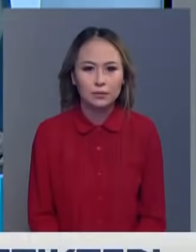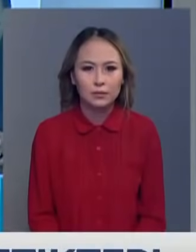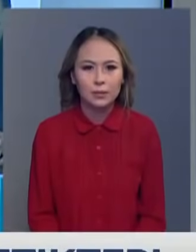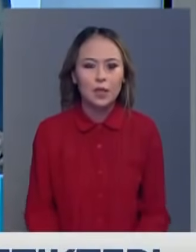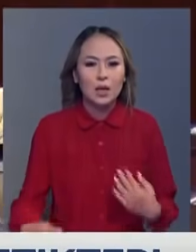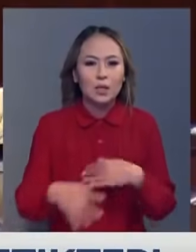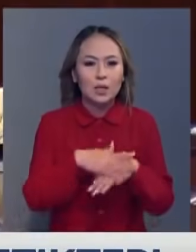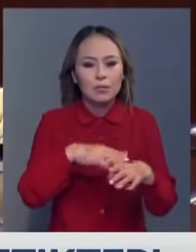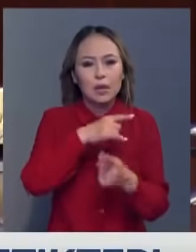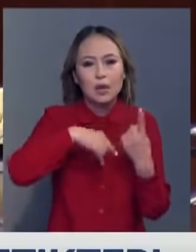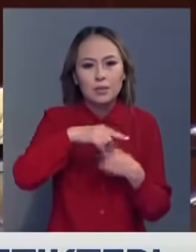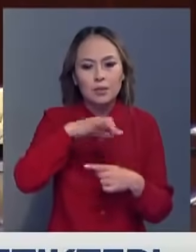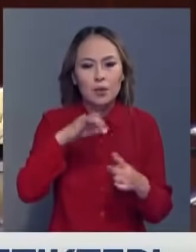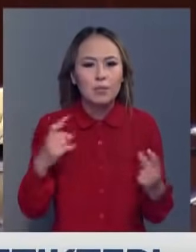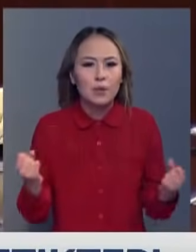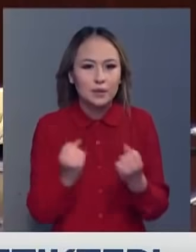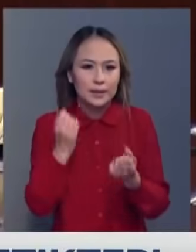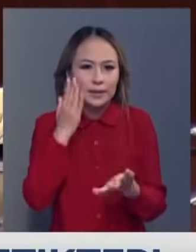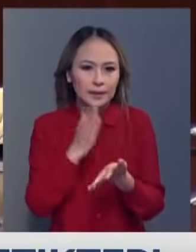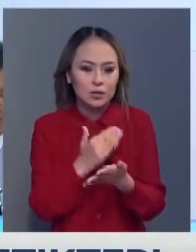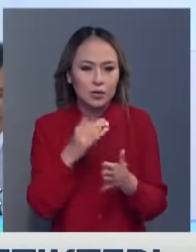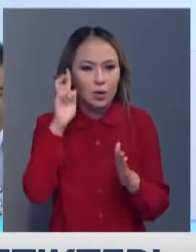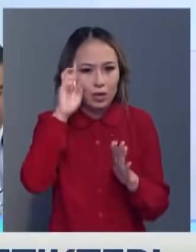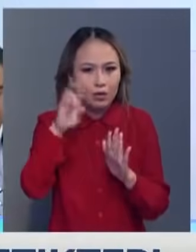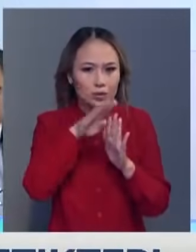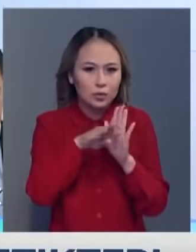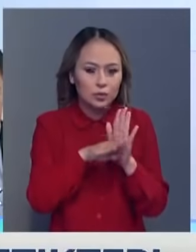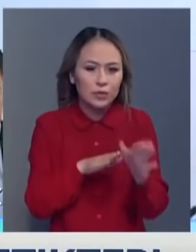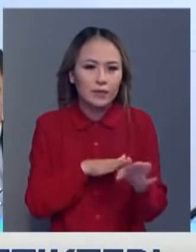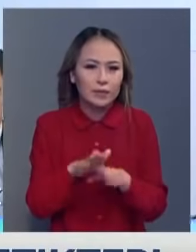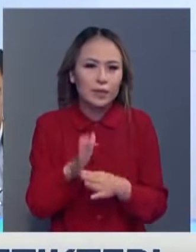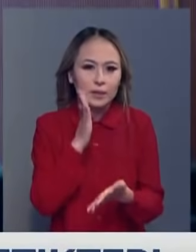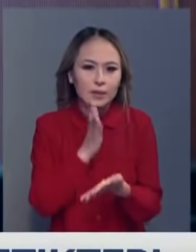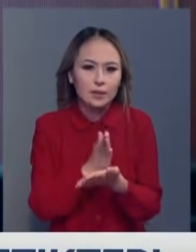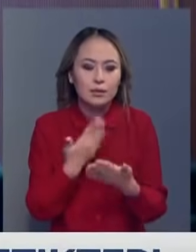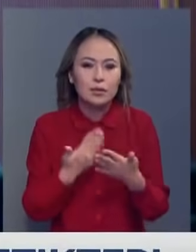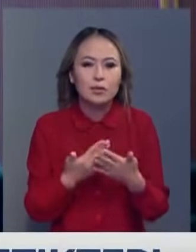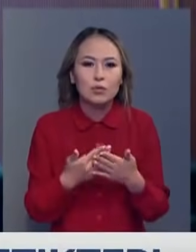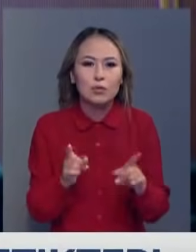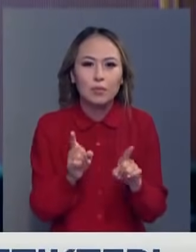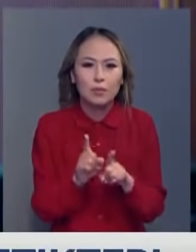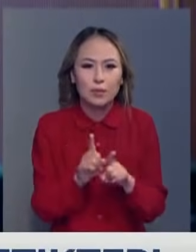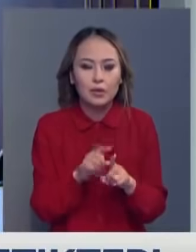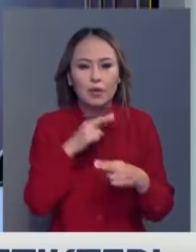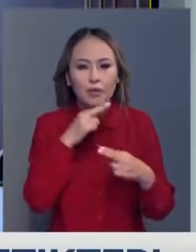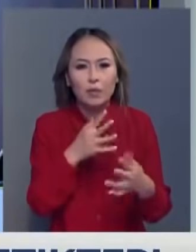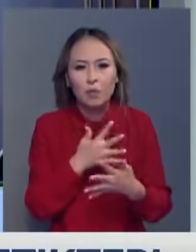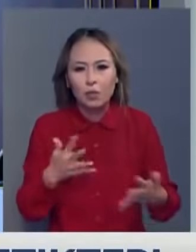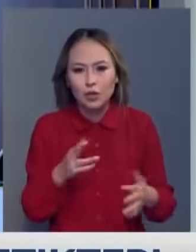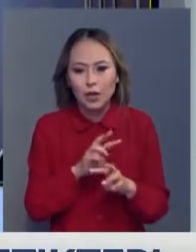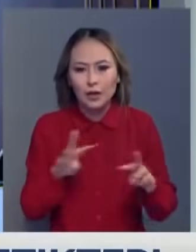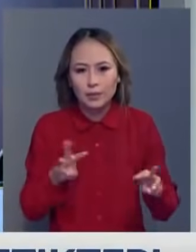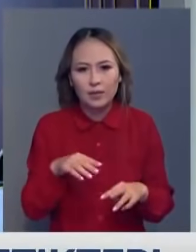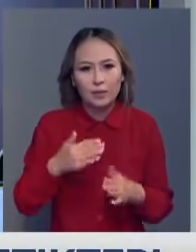Елімізде кәсіпкерлікті қолдау жөнінде жиі айтылады. Үкімет бұл бағыттағы заңнаманы жетілдіріп жатыр. Мәселен, кедендік әкімшілендіруге көп көңіл бөлінеді.